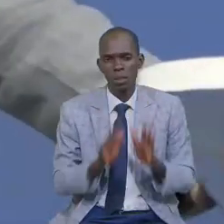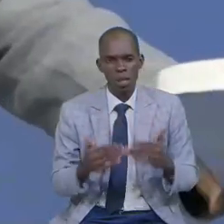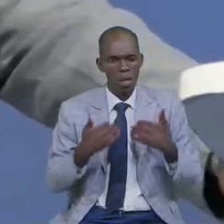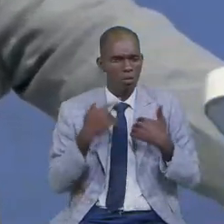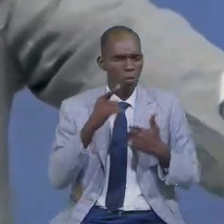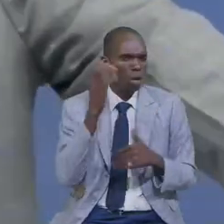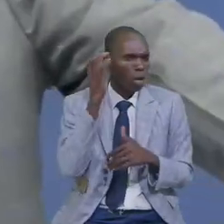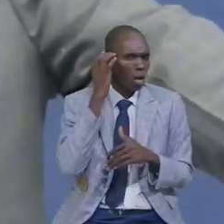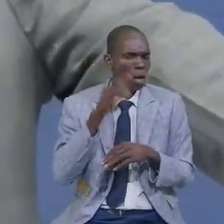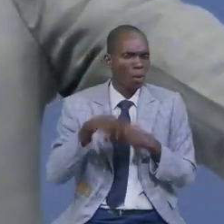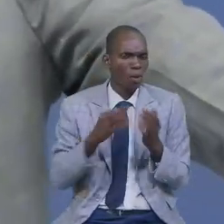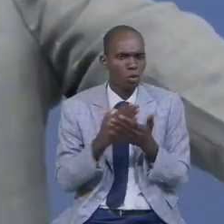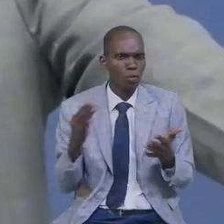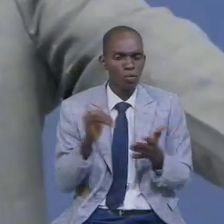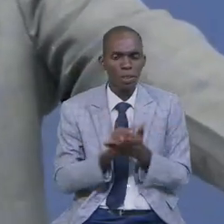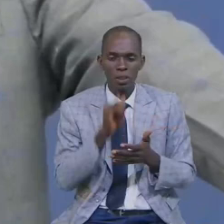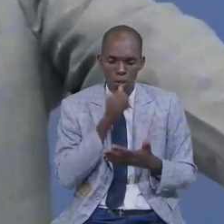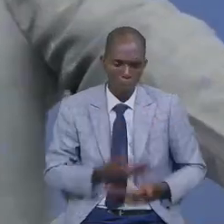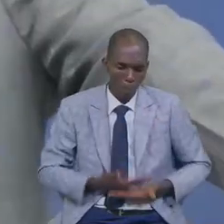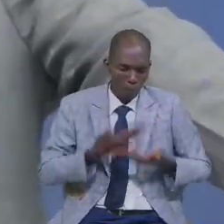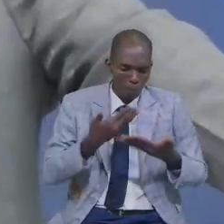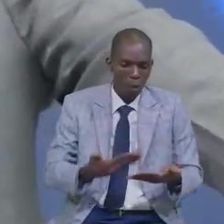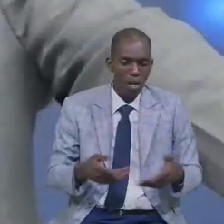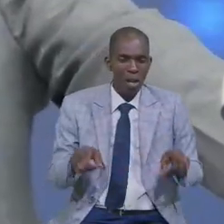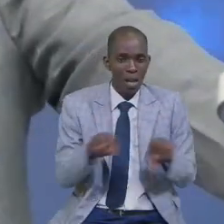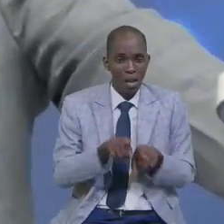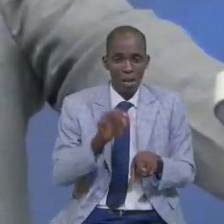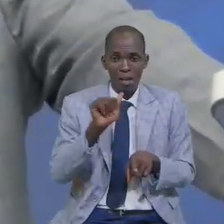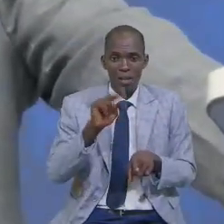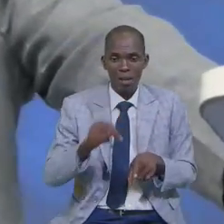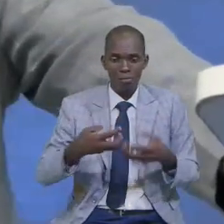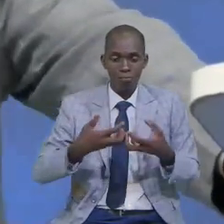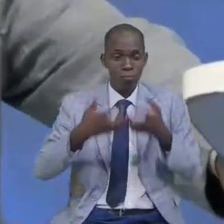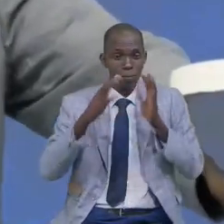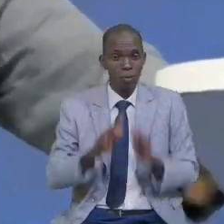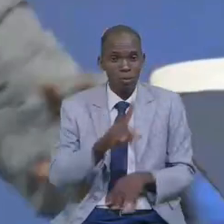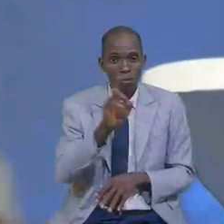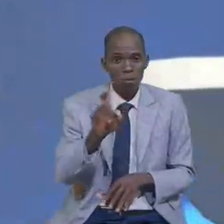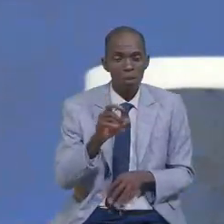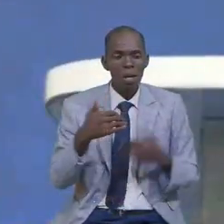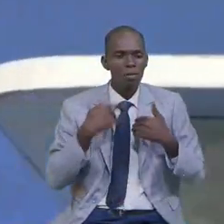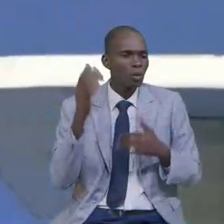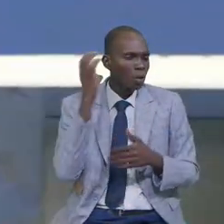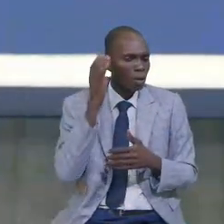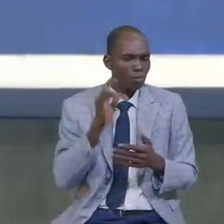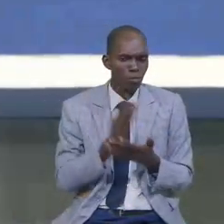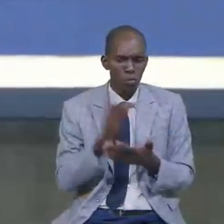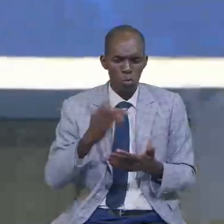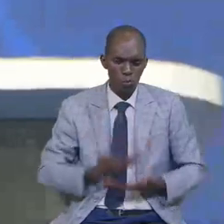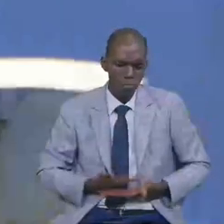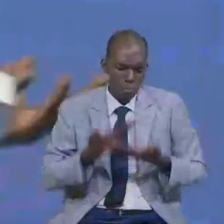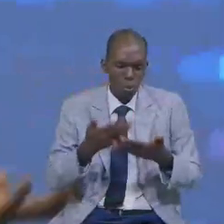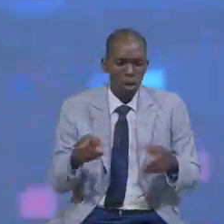naît ingénieur? Non, non. Quelqu'un qui naît docteur? Non, non. Ou bien quelqu'un qui